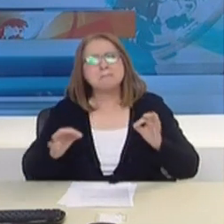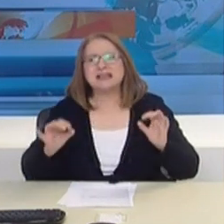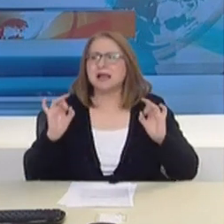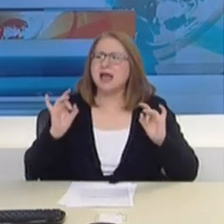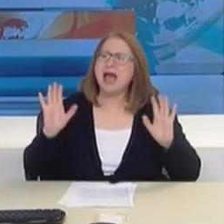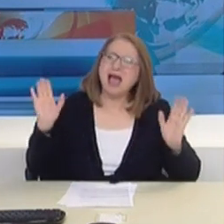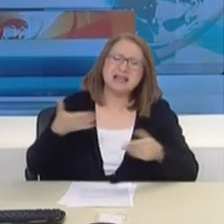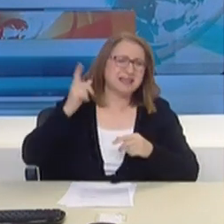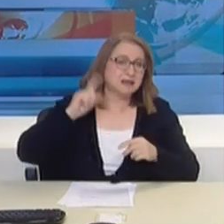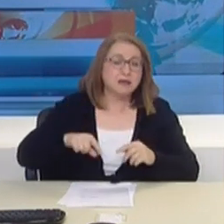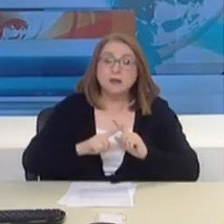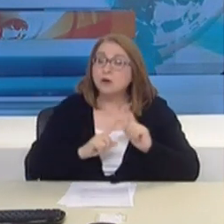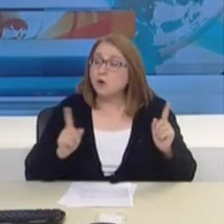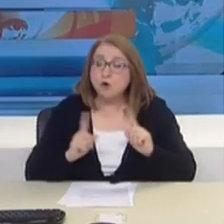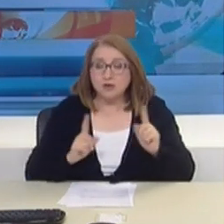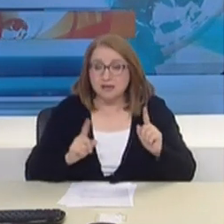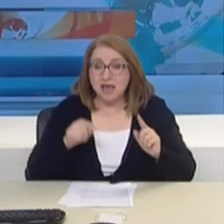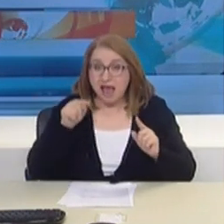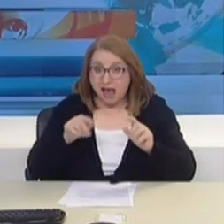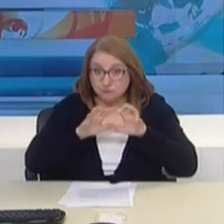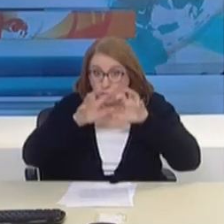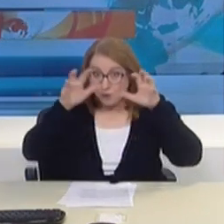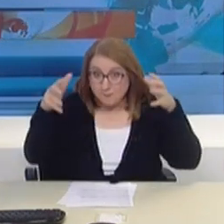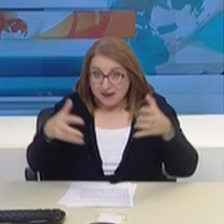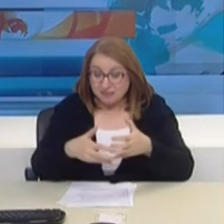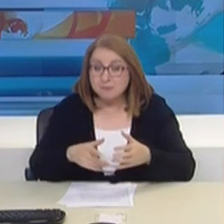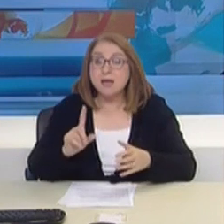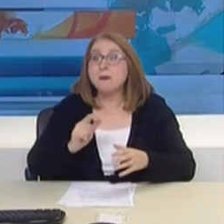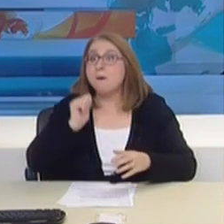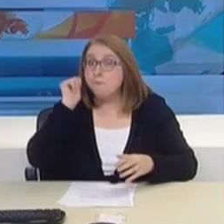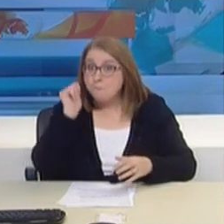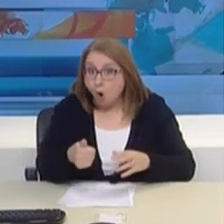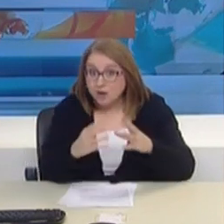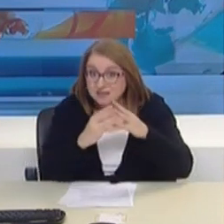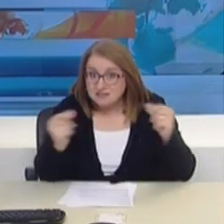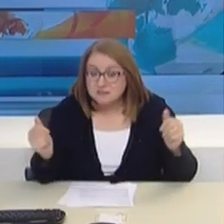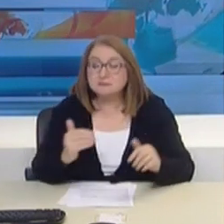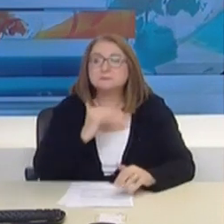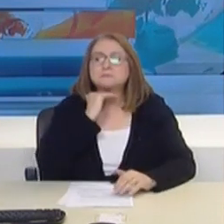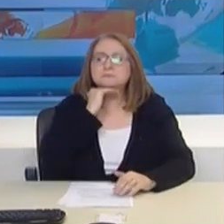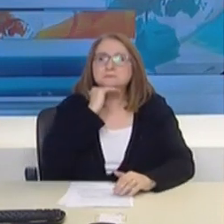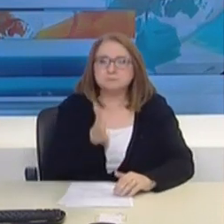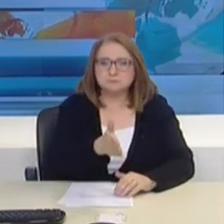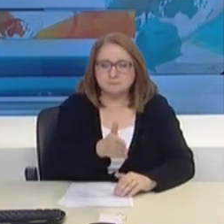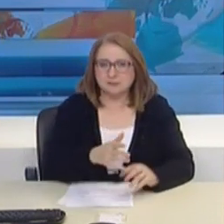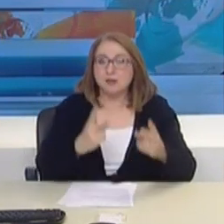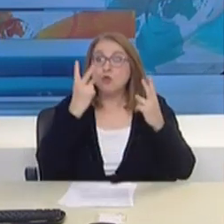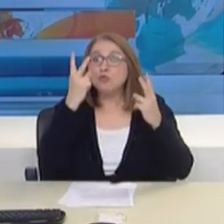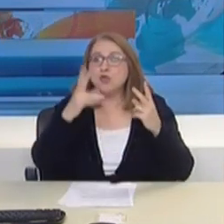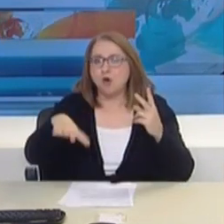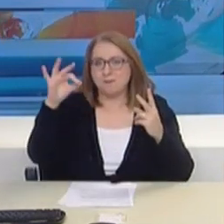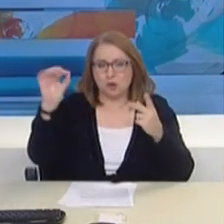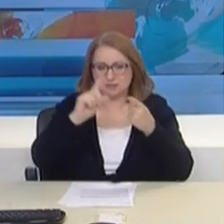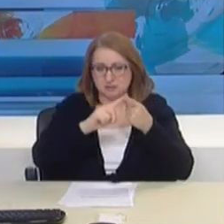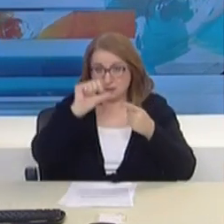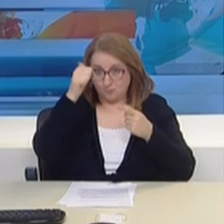νόσου. Μια πανδημία σαν αυτή δεν υποχωρεί από μόνη της. Δύο επιλογές υπάρχουν. Τα αυστηρά μέτρα